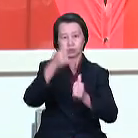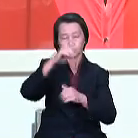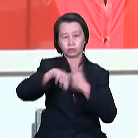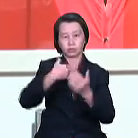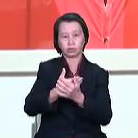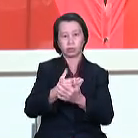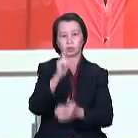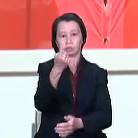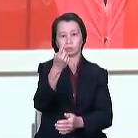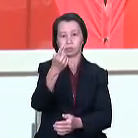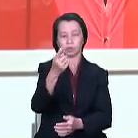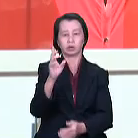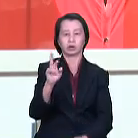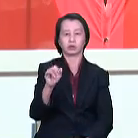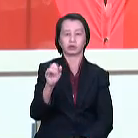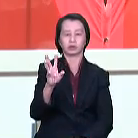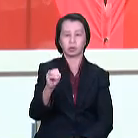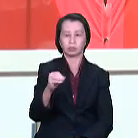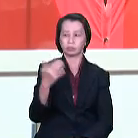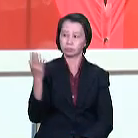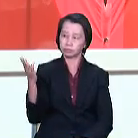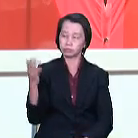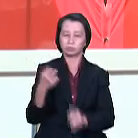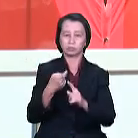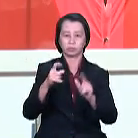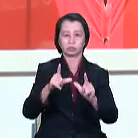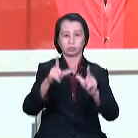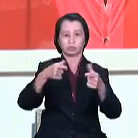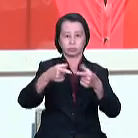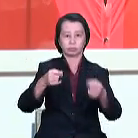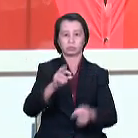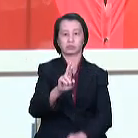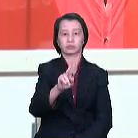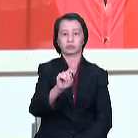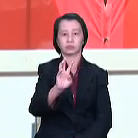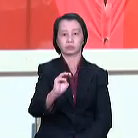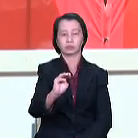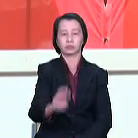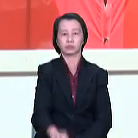hanya di RTM. Saya Syarifuddin Arsyad, Tokyo, RTM.